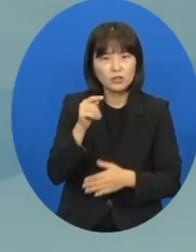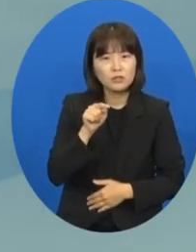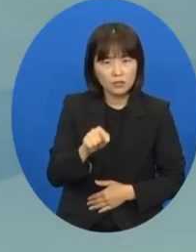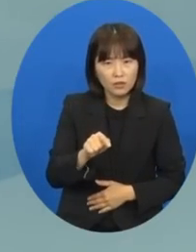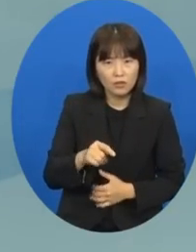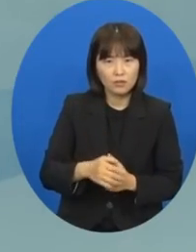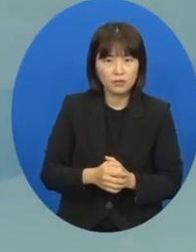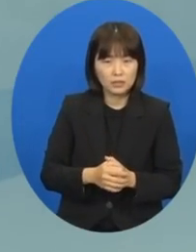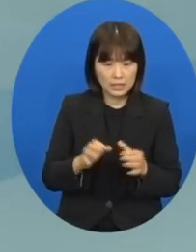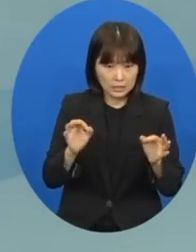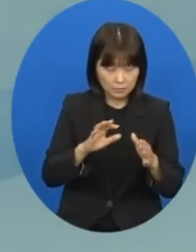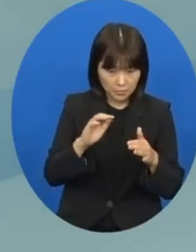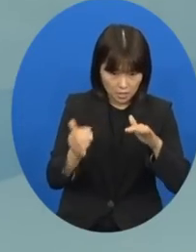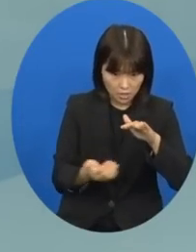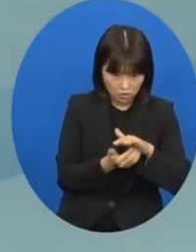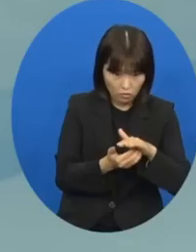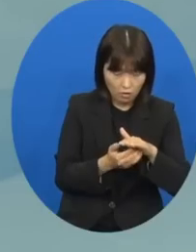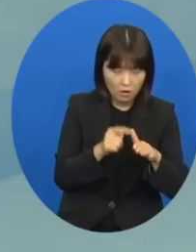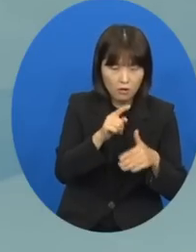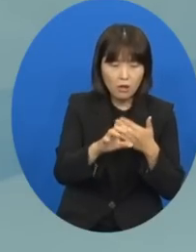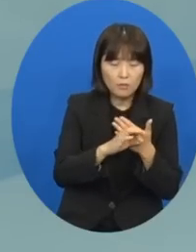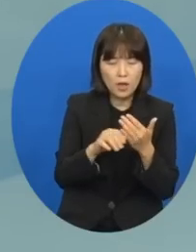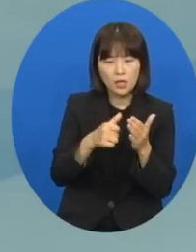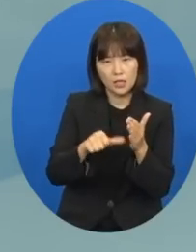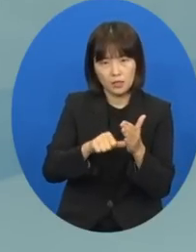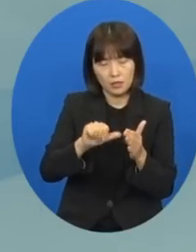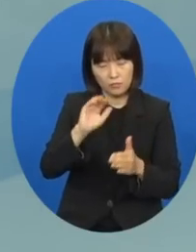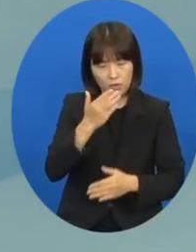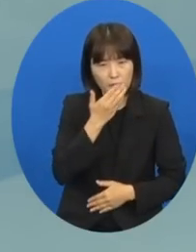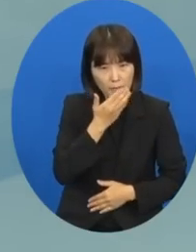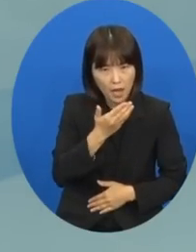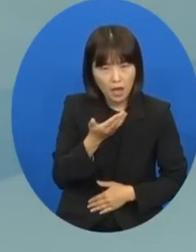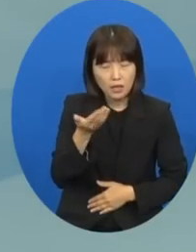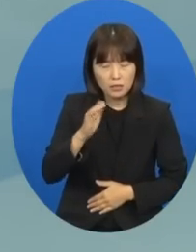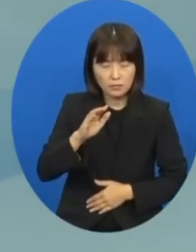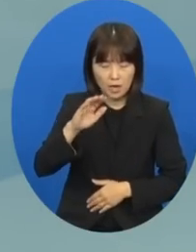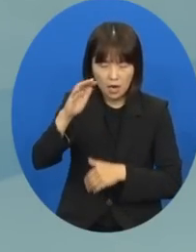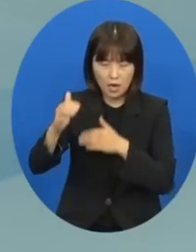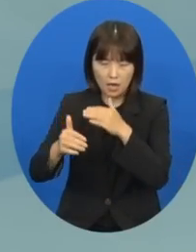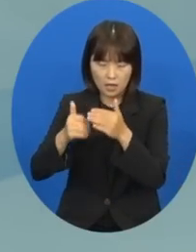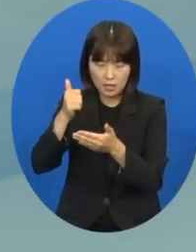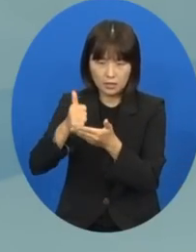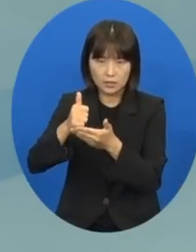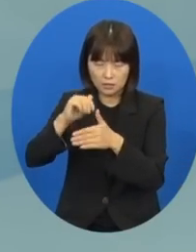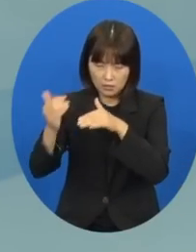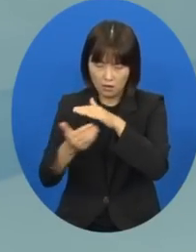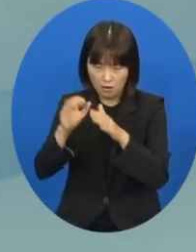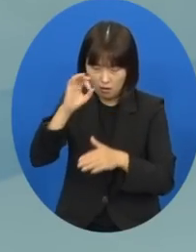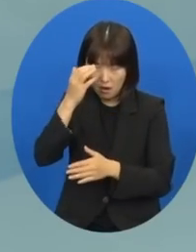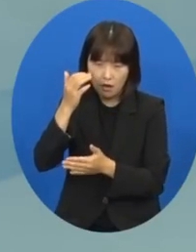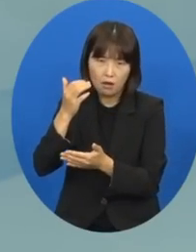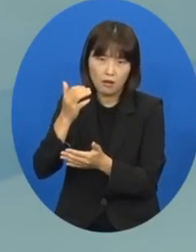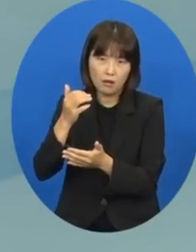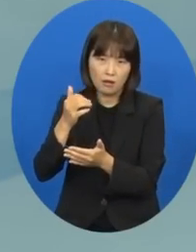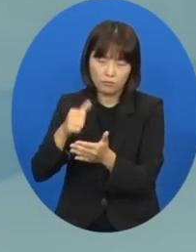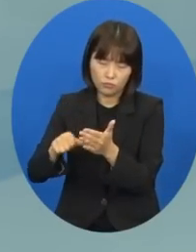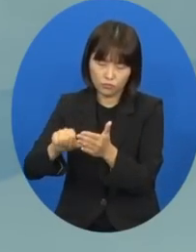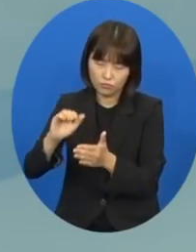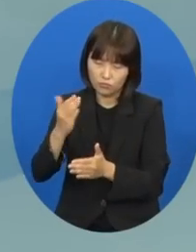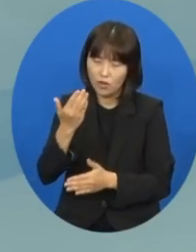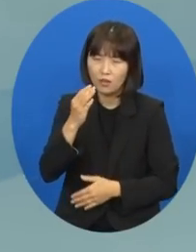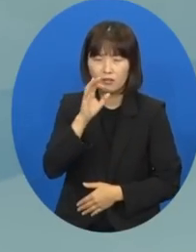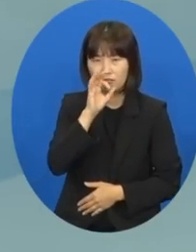이루어지면요 제품은 될 수 있습니다. 상품은 될 수 있습니다. 그러나 작품은 될 수가 없어요. 아까 말씀이 뭐라고 했습니까? 저 여러분은